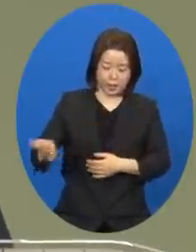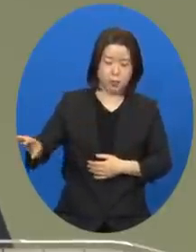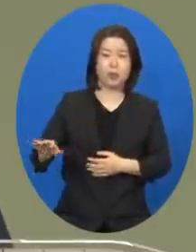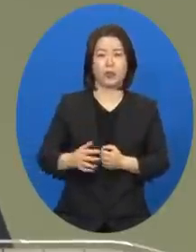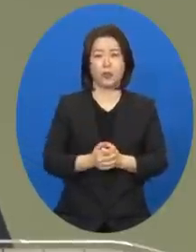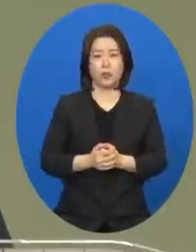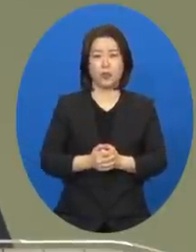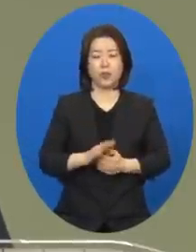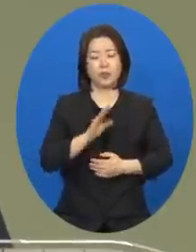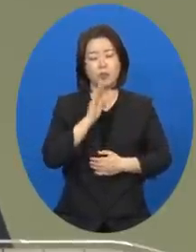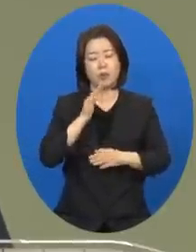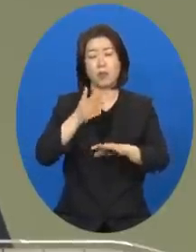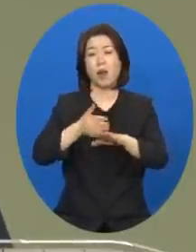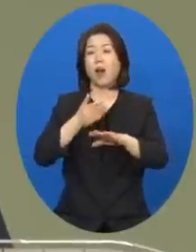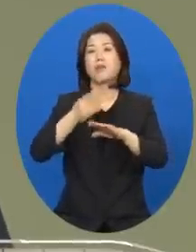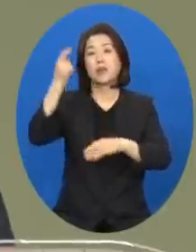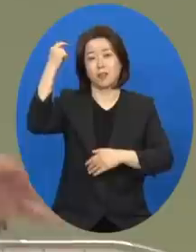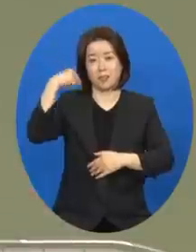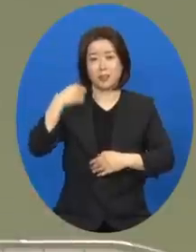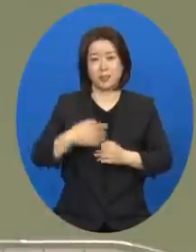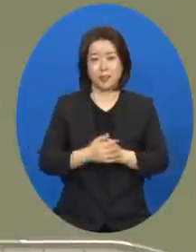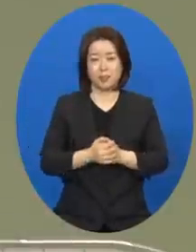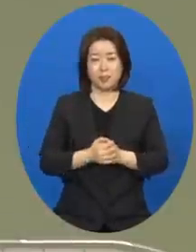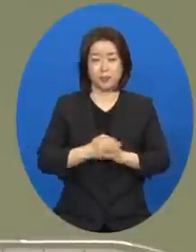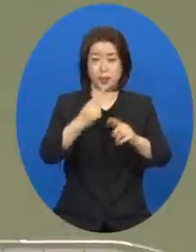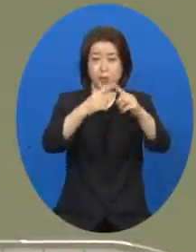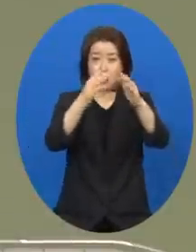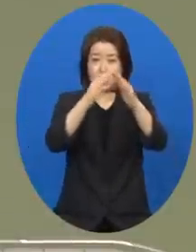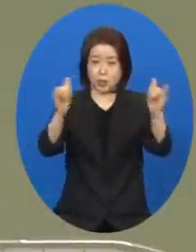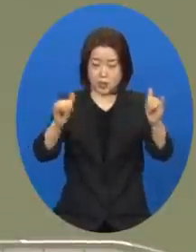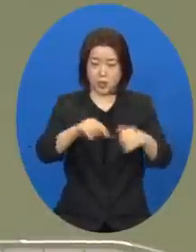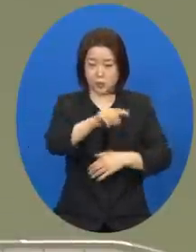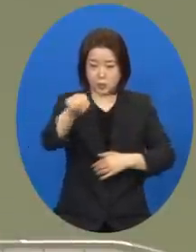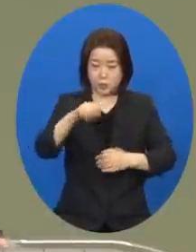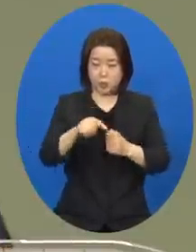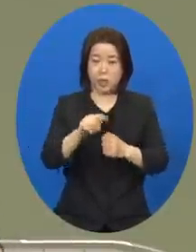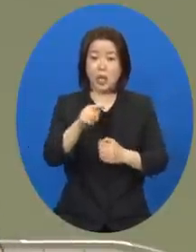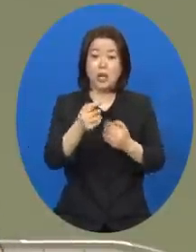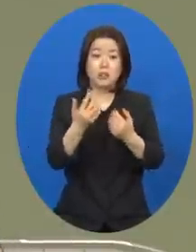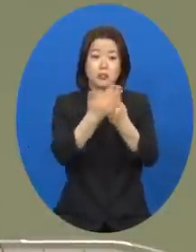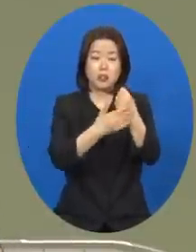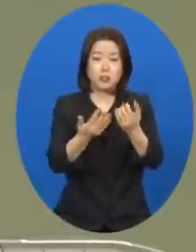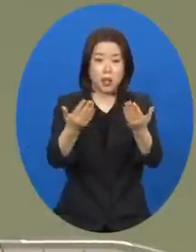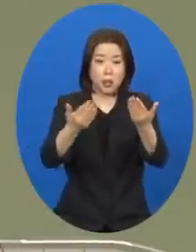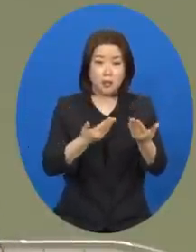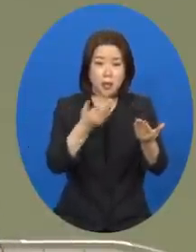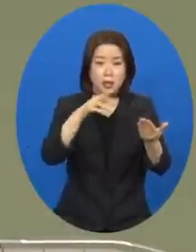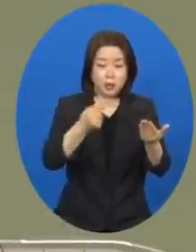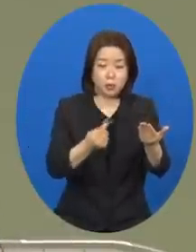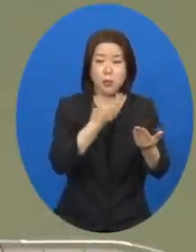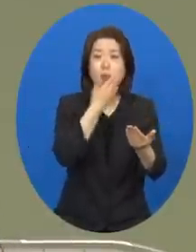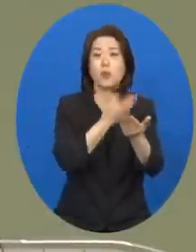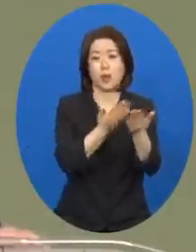너무 감사하더라고요. 교인 중에 한 사람이 그런 은혜를 받아도 귀한 일이죠. 근데 그